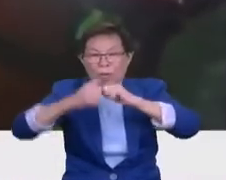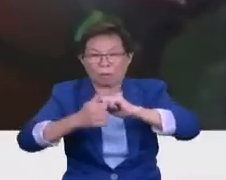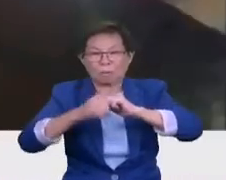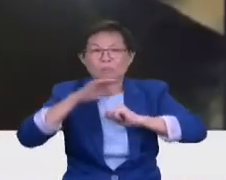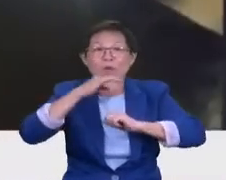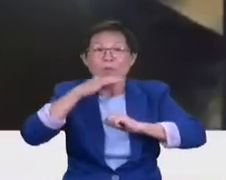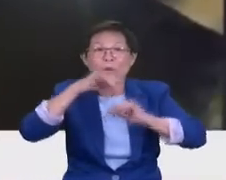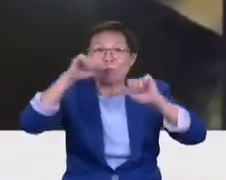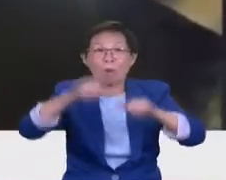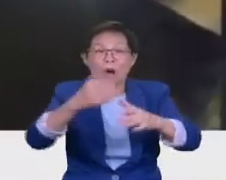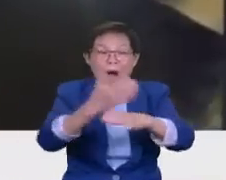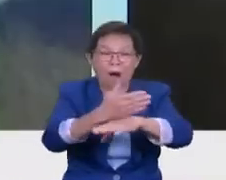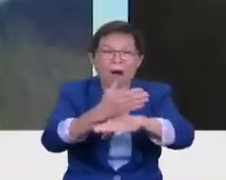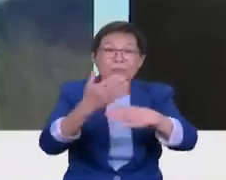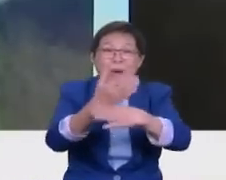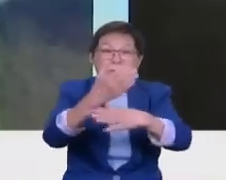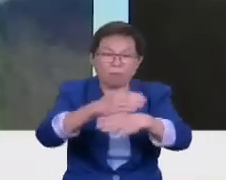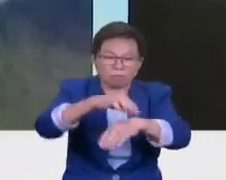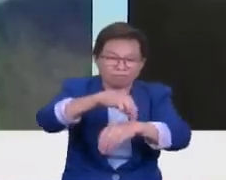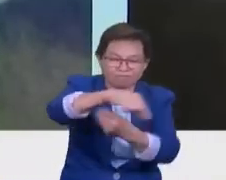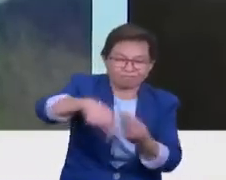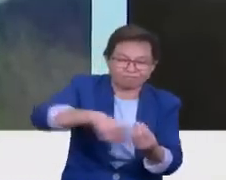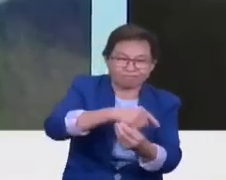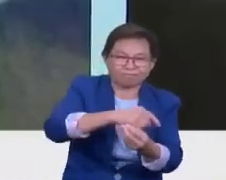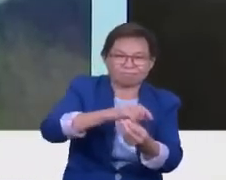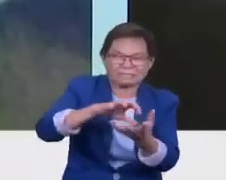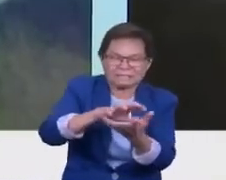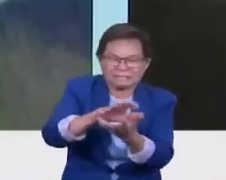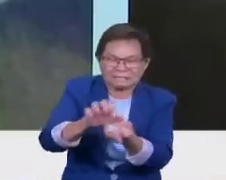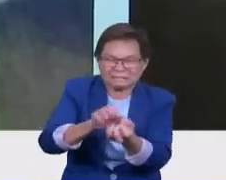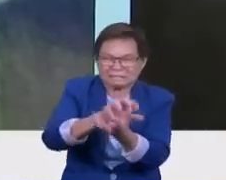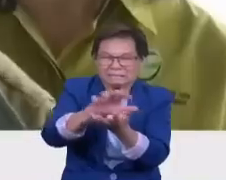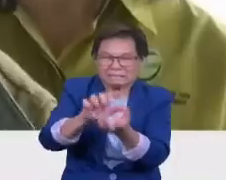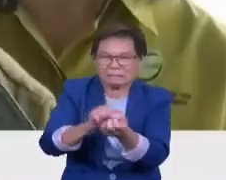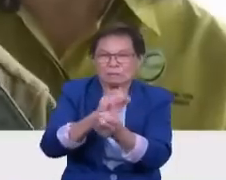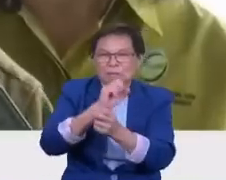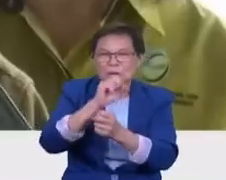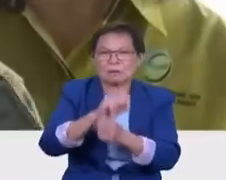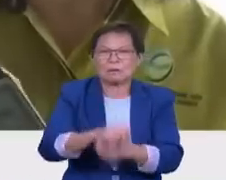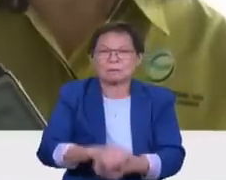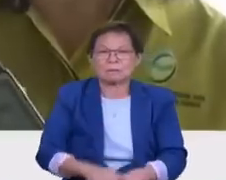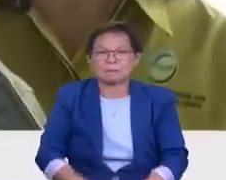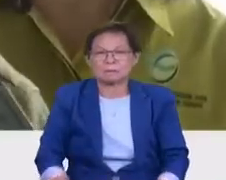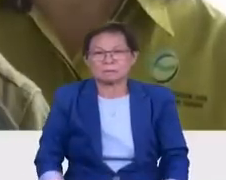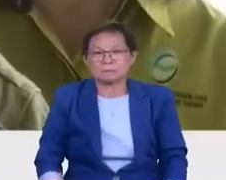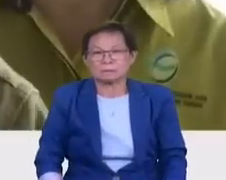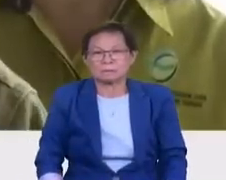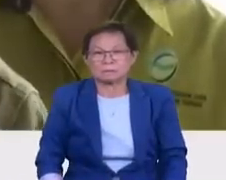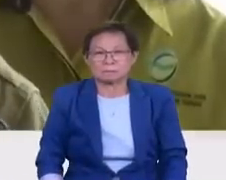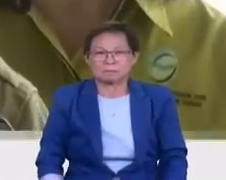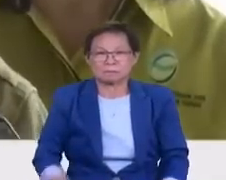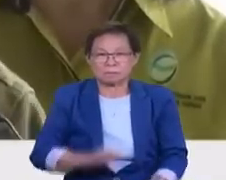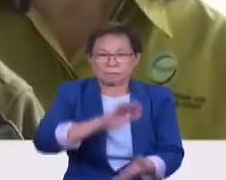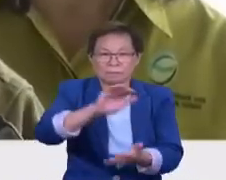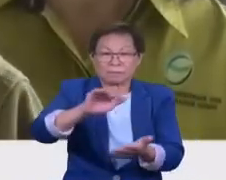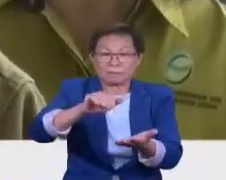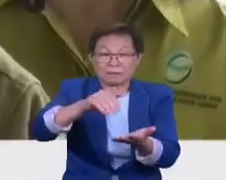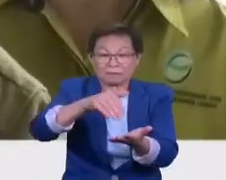boleh menjejaskan alam sekitar melalui pengolahan sisah kumbahan secara efisienentral